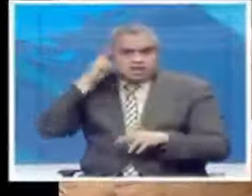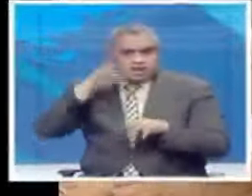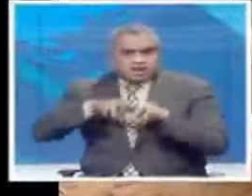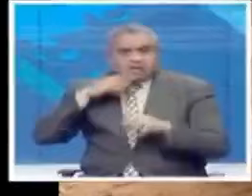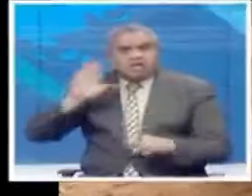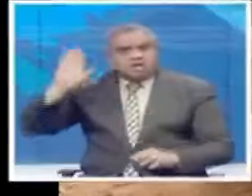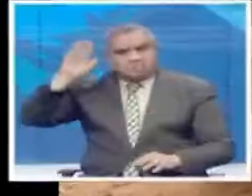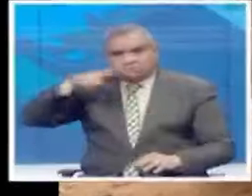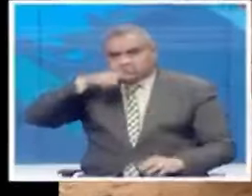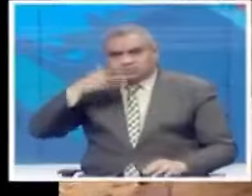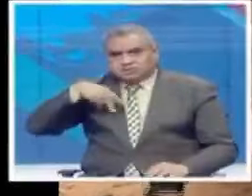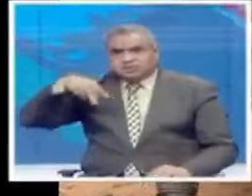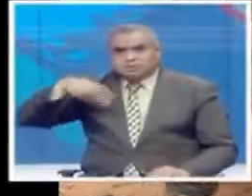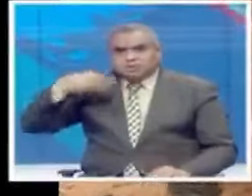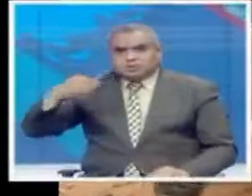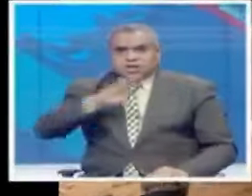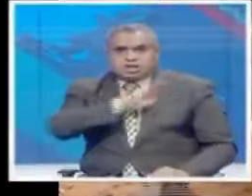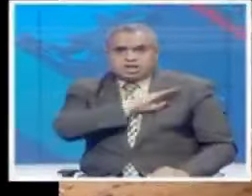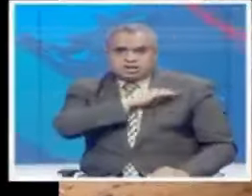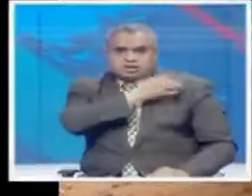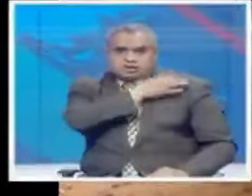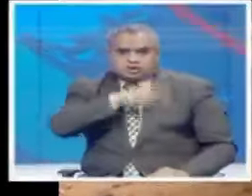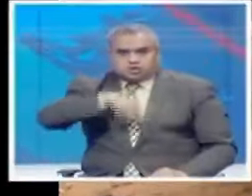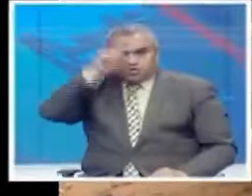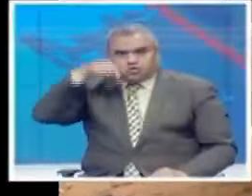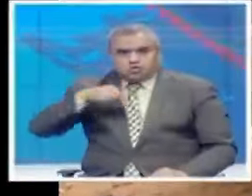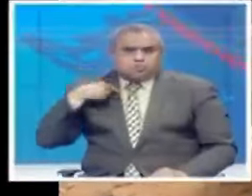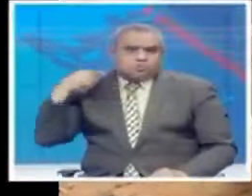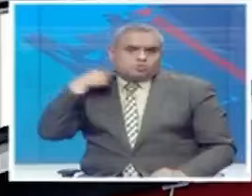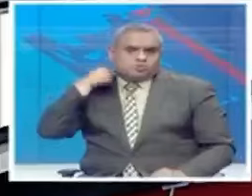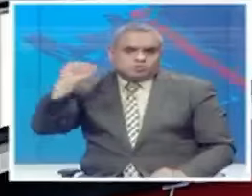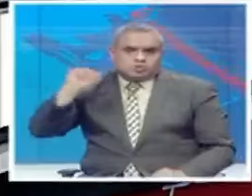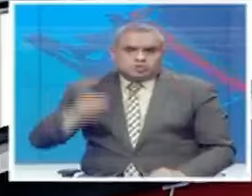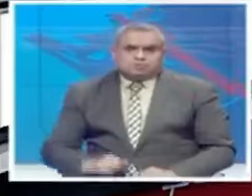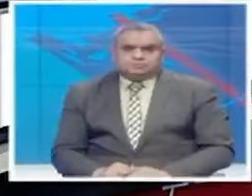بإصابة 38 ضابطا وجنديا اليوم.